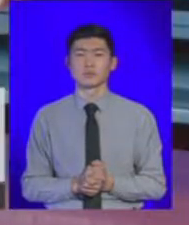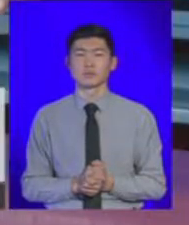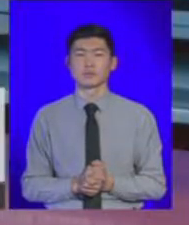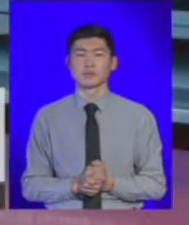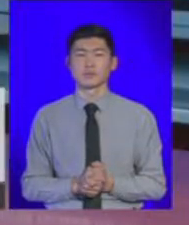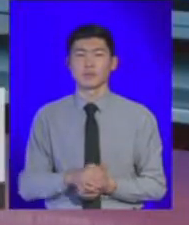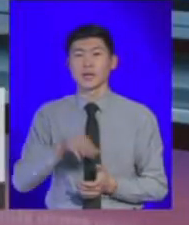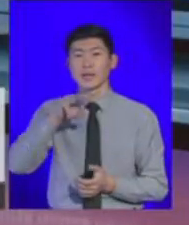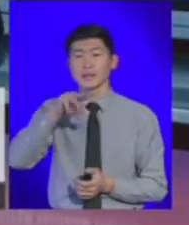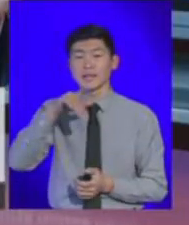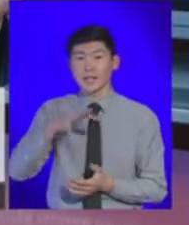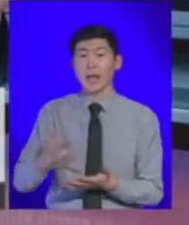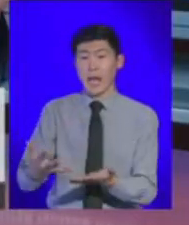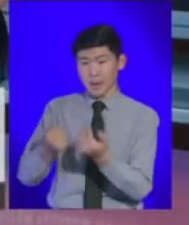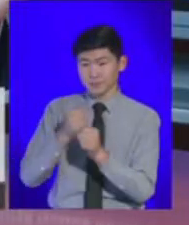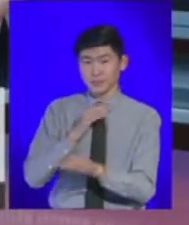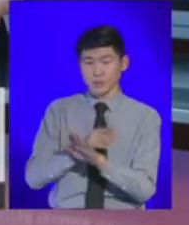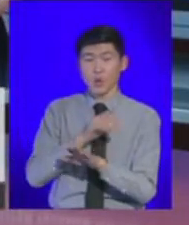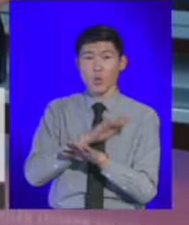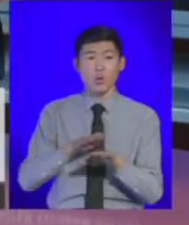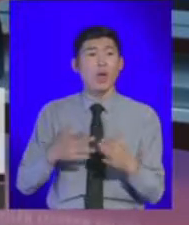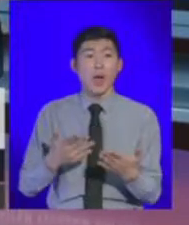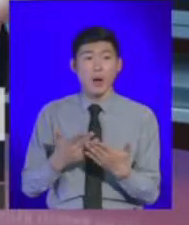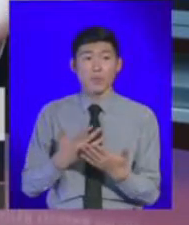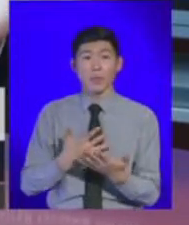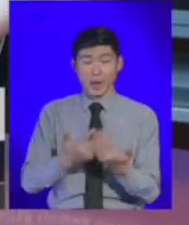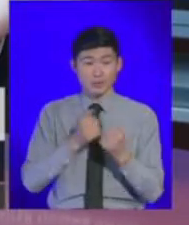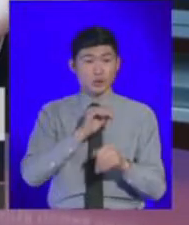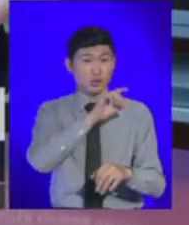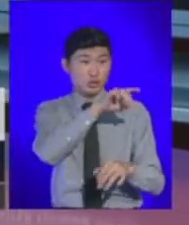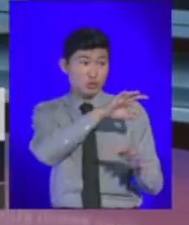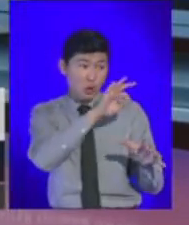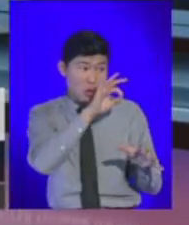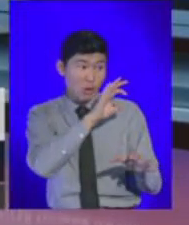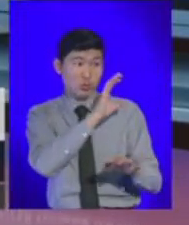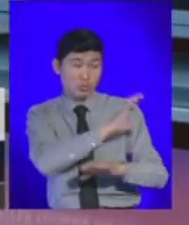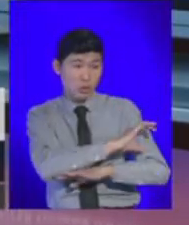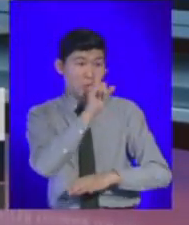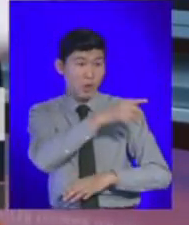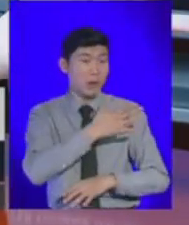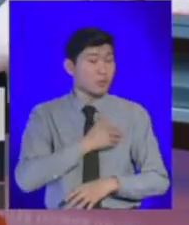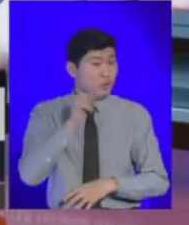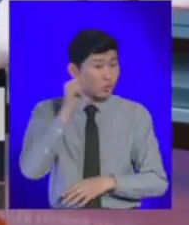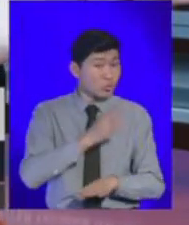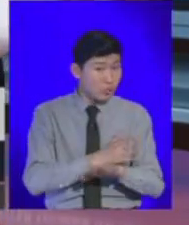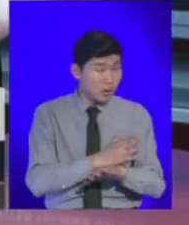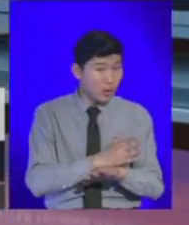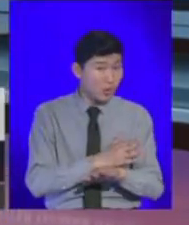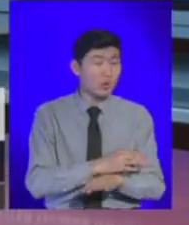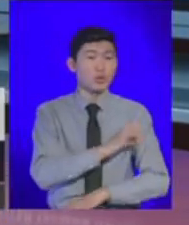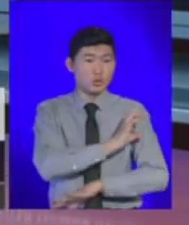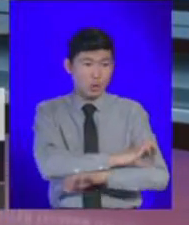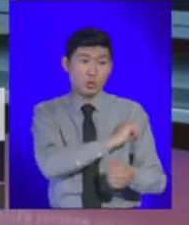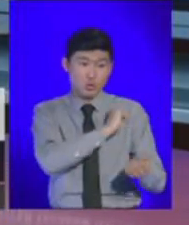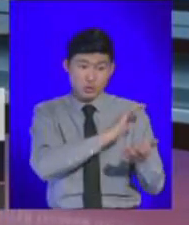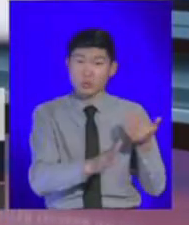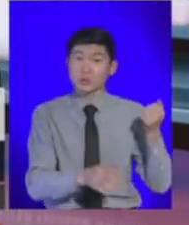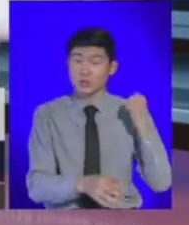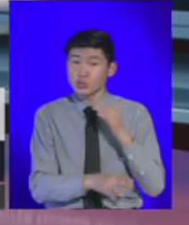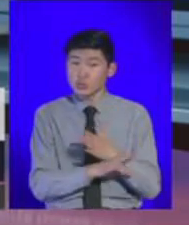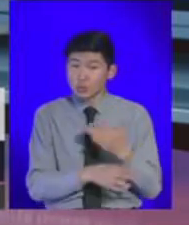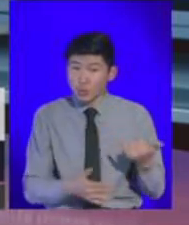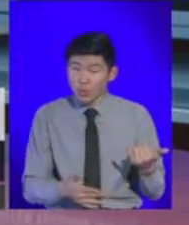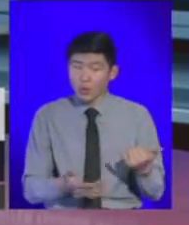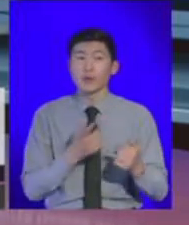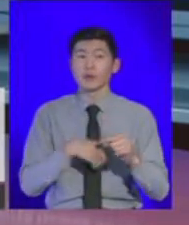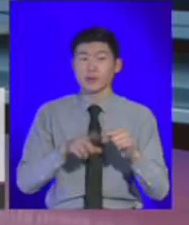Тэтгэлэг авсан хүүхдүүд тухайн юг авсан сонгогдсон сургуульд очиж сурж яануу сураагүй байна уу? За 3 дугаартан сургуулаа төгсч чадсан уу? Тийм ээ. За 4 дугаарт нь